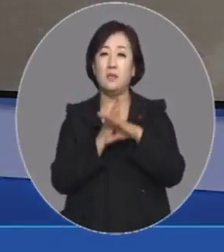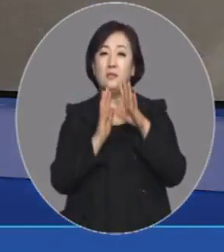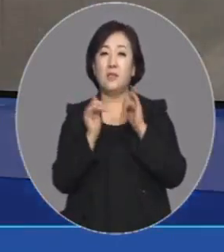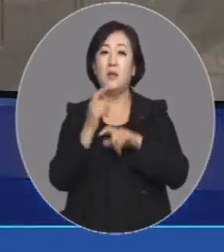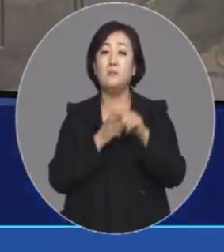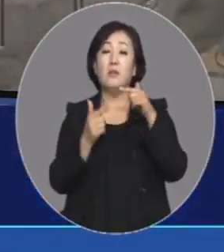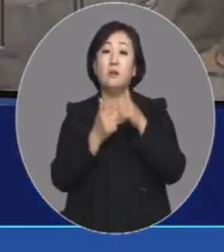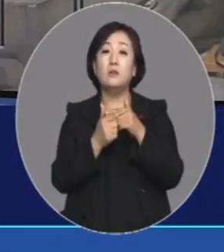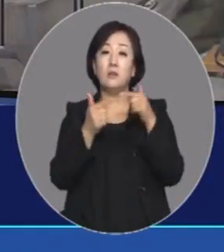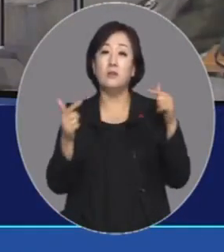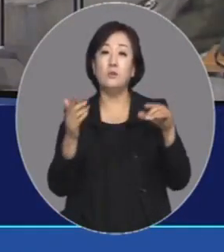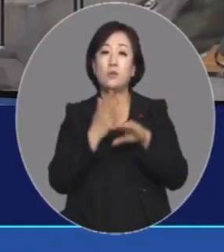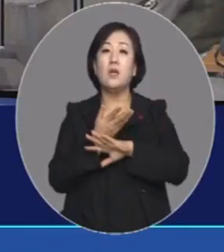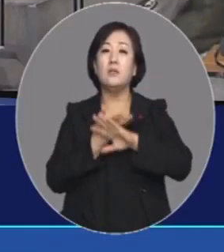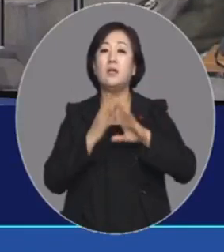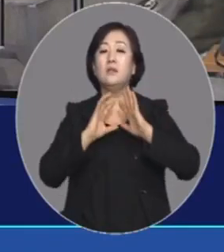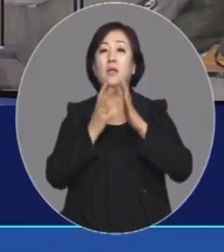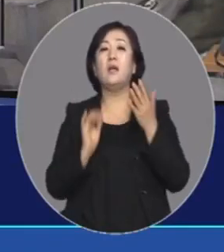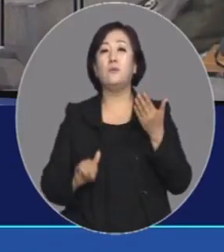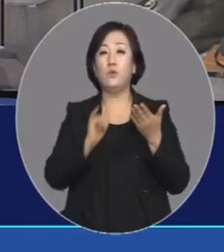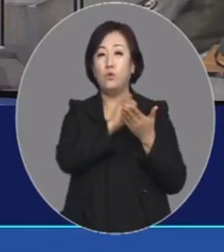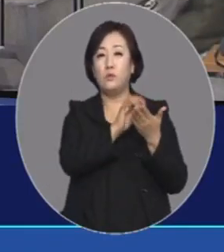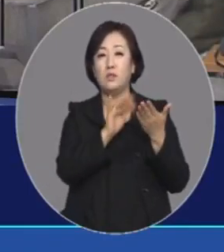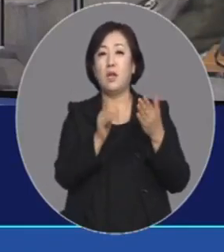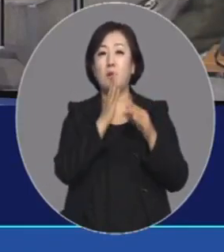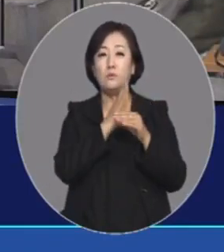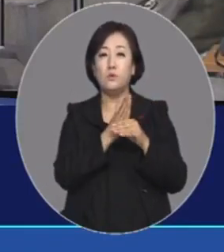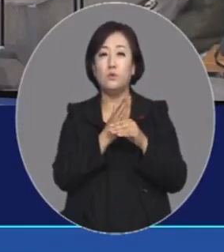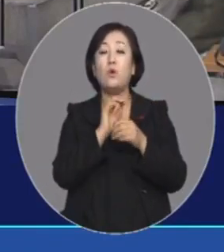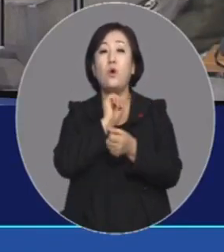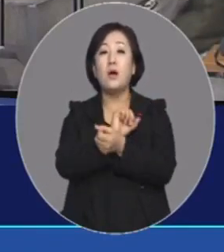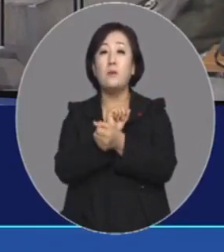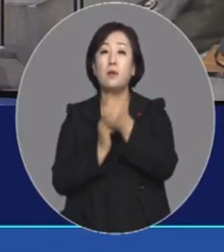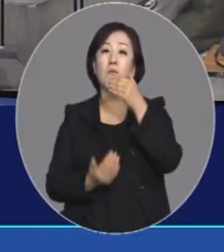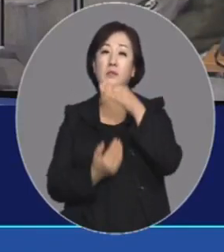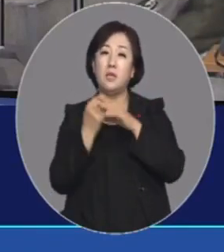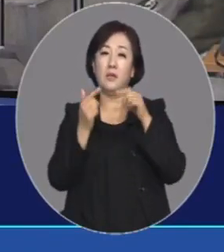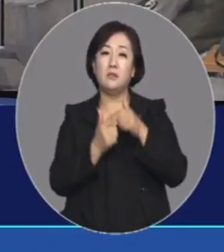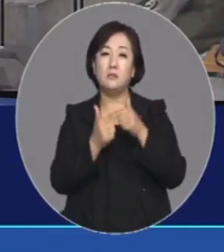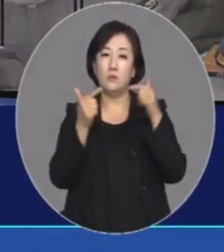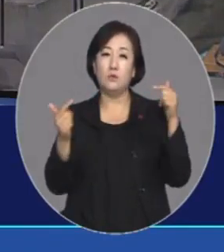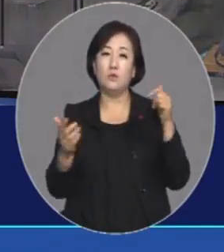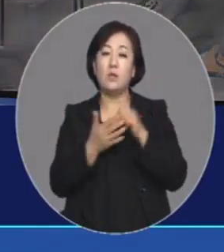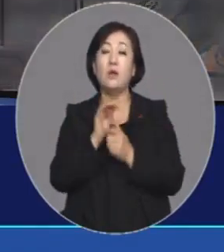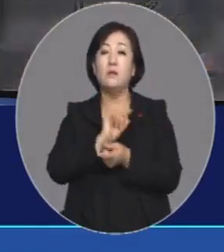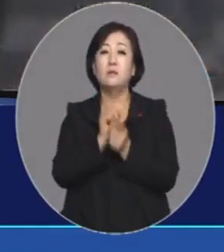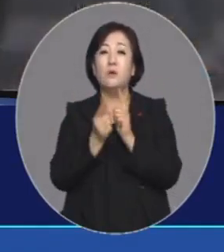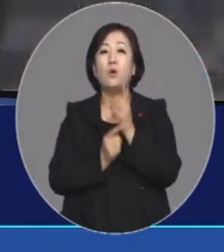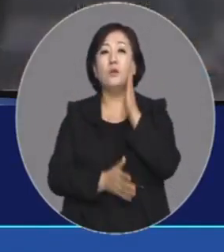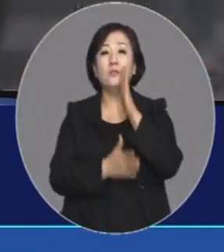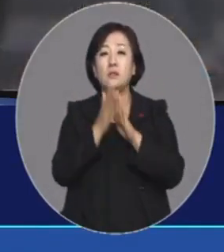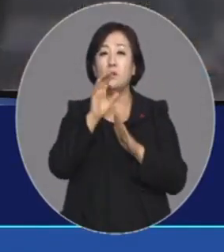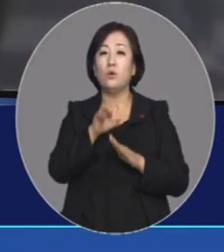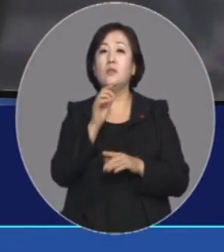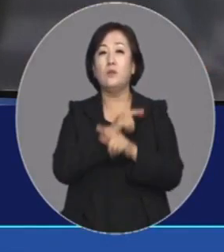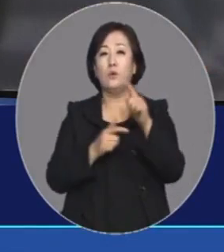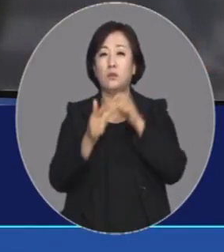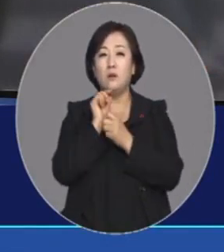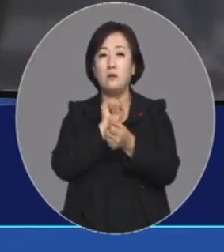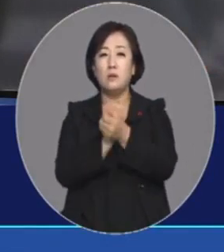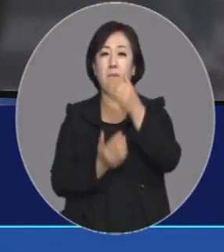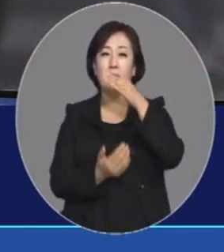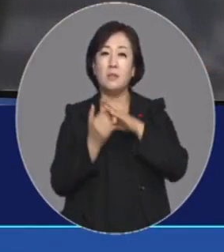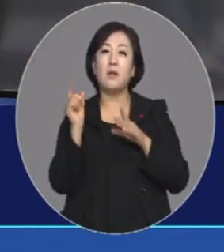있는데요. 해외 입국자들을 중심으로 감염이 잇따르고 있는데 지역사회 전파도 시간 문제라는 전망이